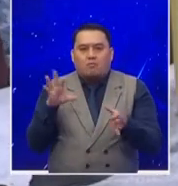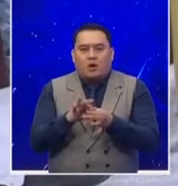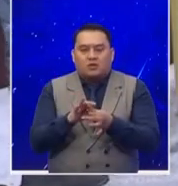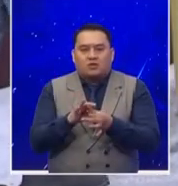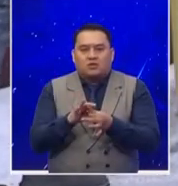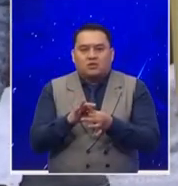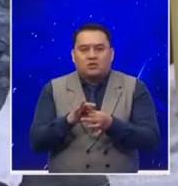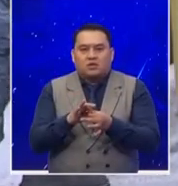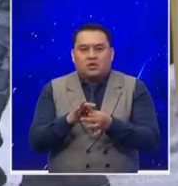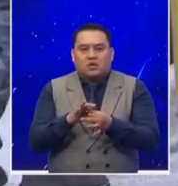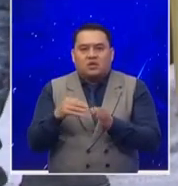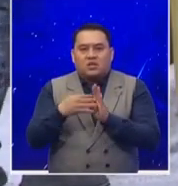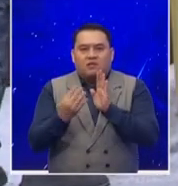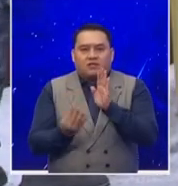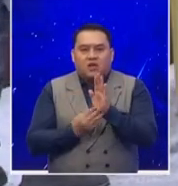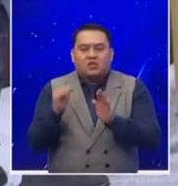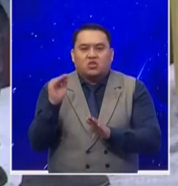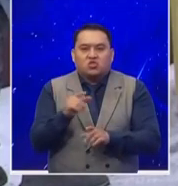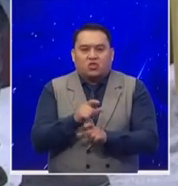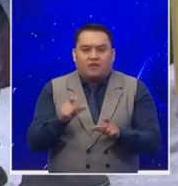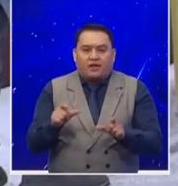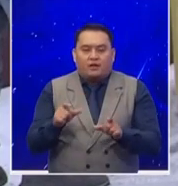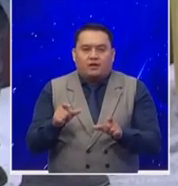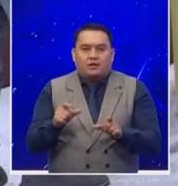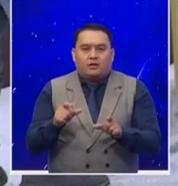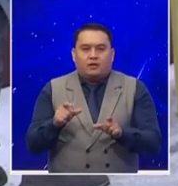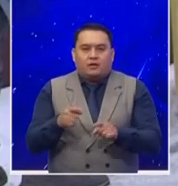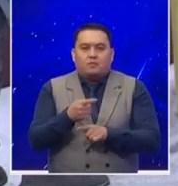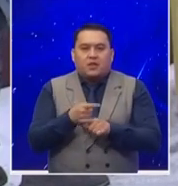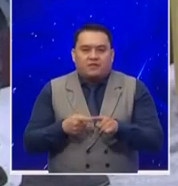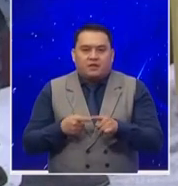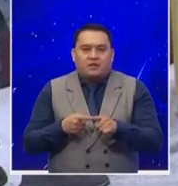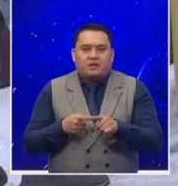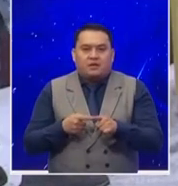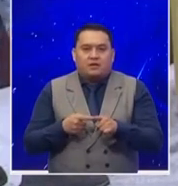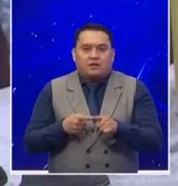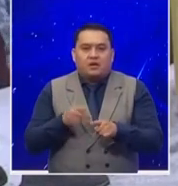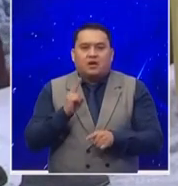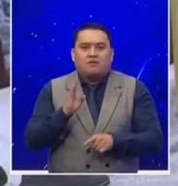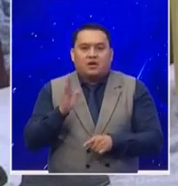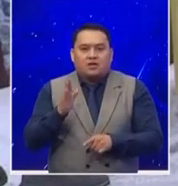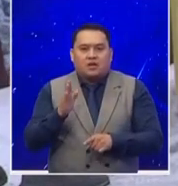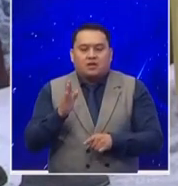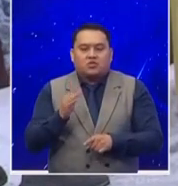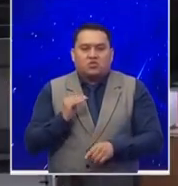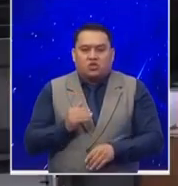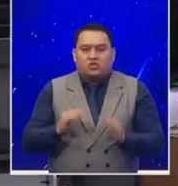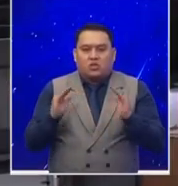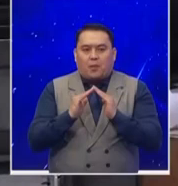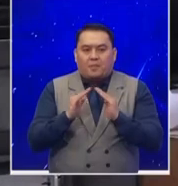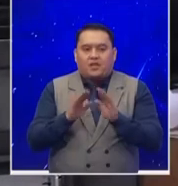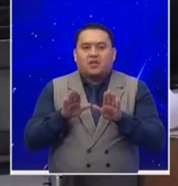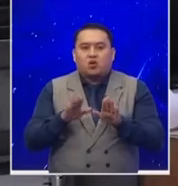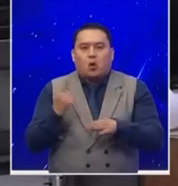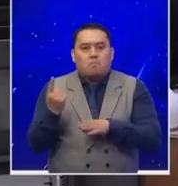газоснабжение свыше 19 тысяч абонентов. Это половина квартиры и половина частные дома. Это